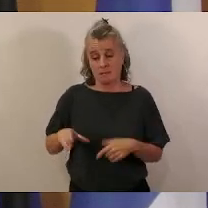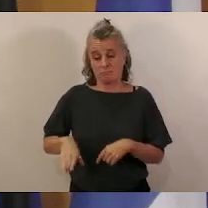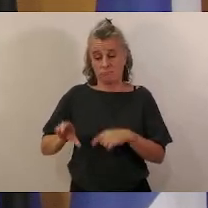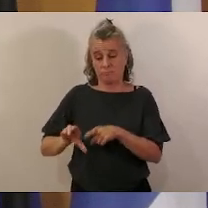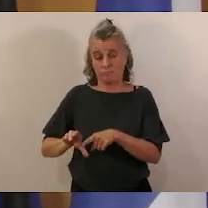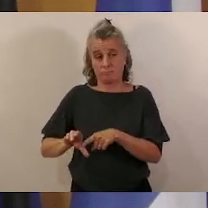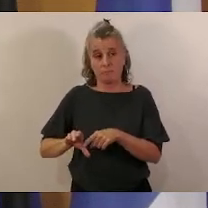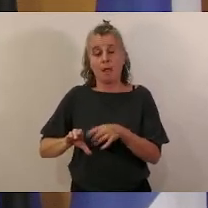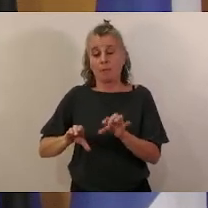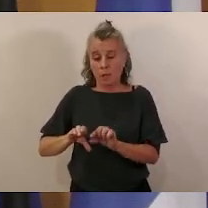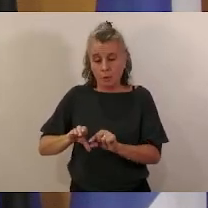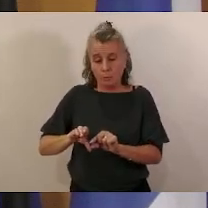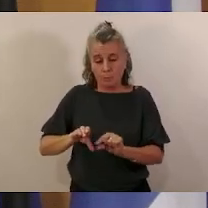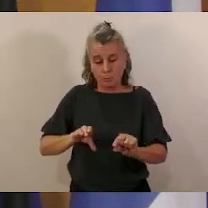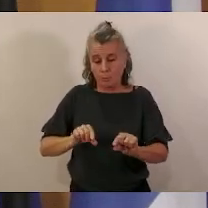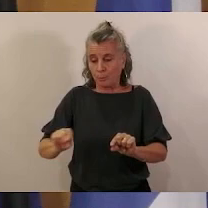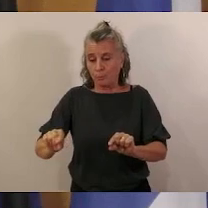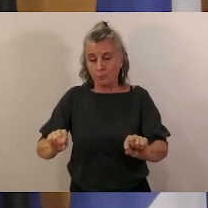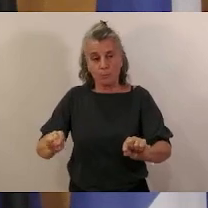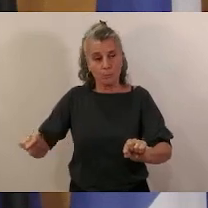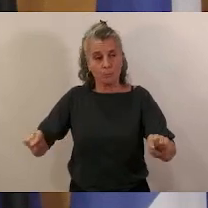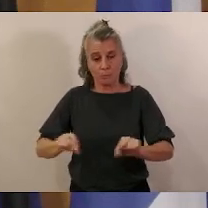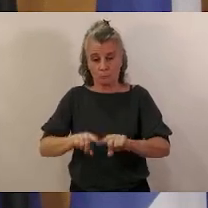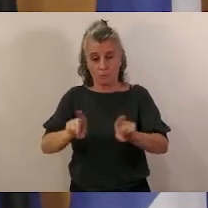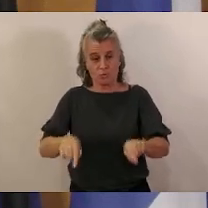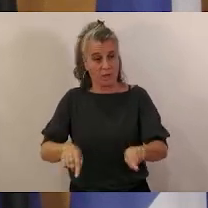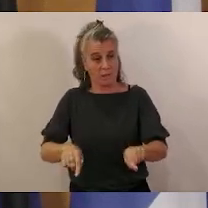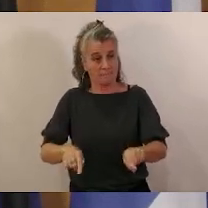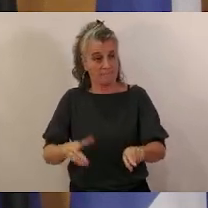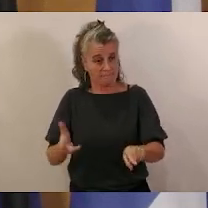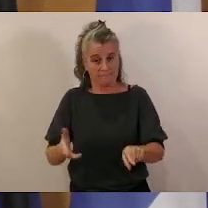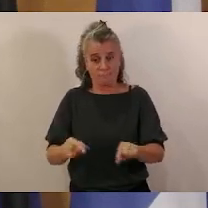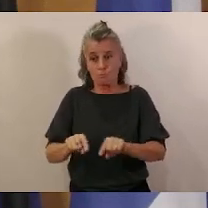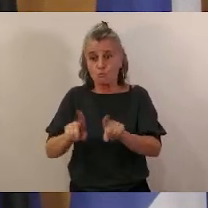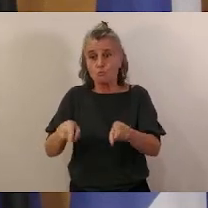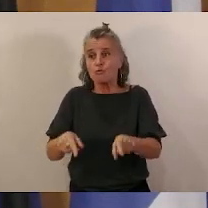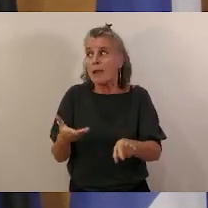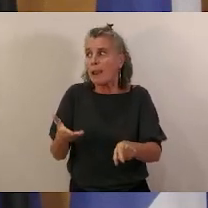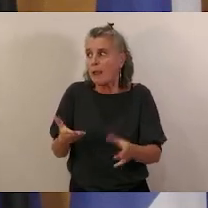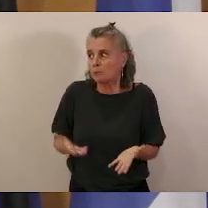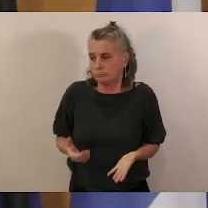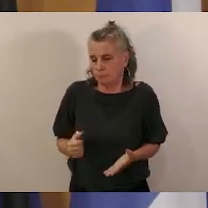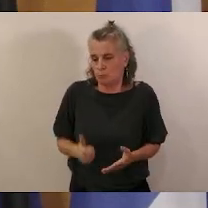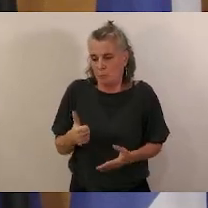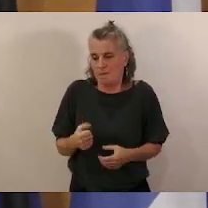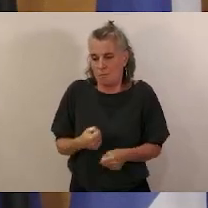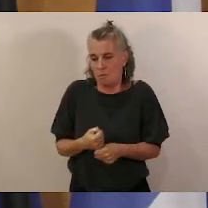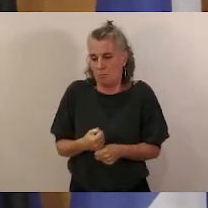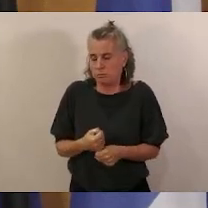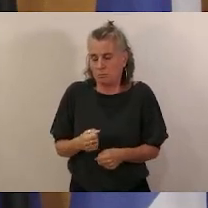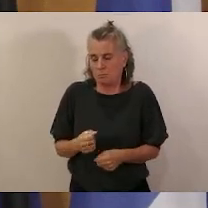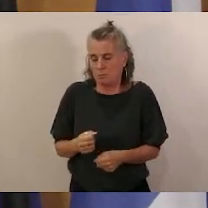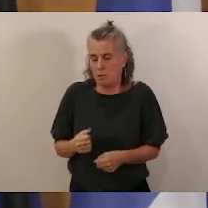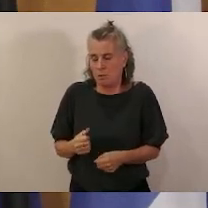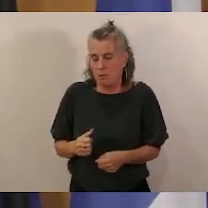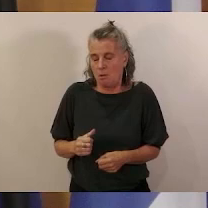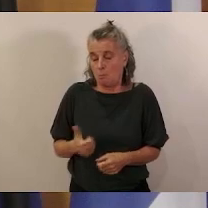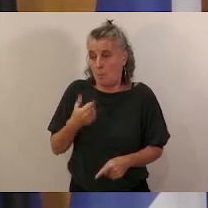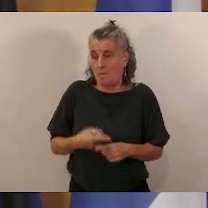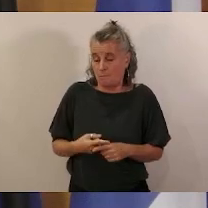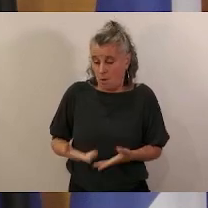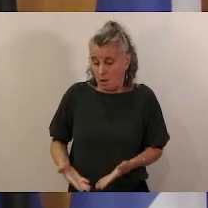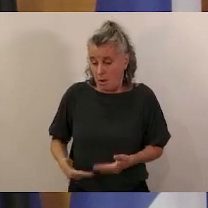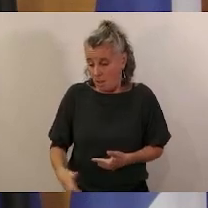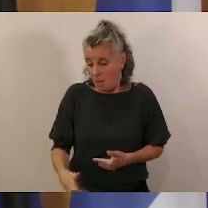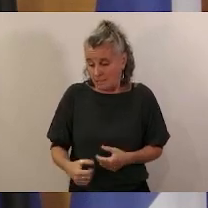ventilé après dans un budget qui, pour la première fois cette année, sera voté plus tôt, donc en fin